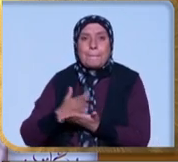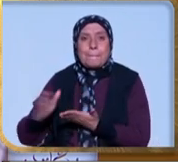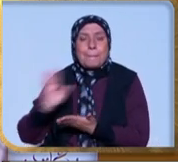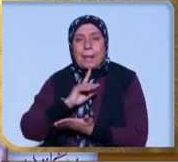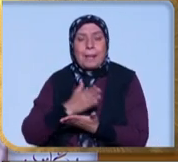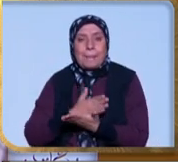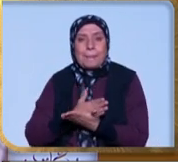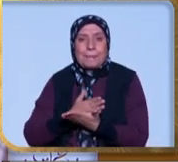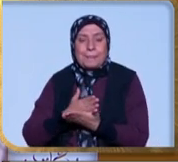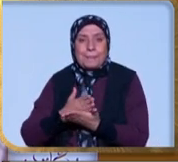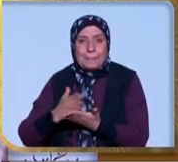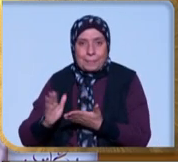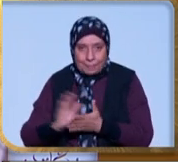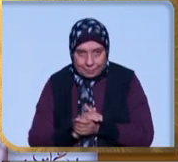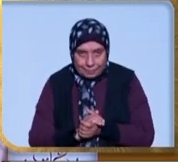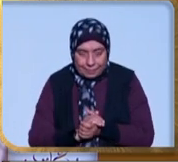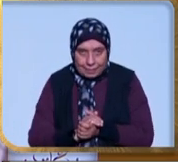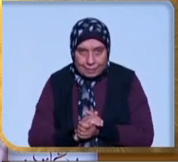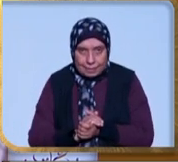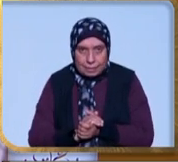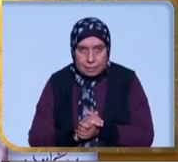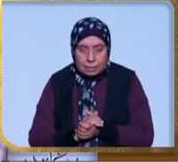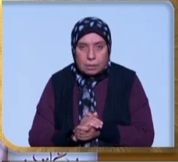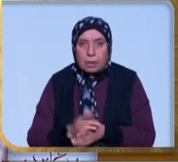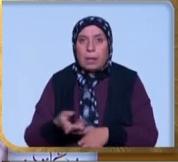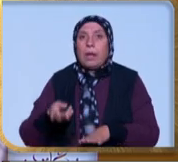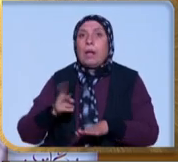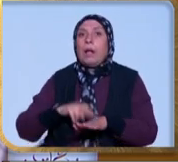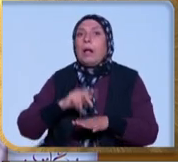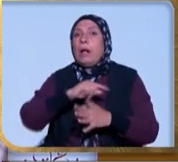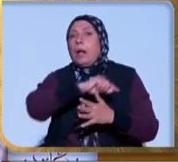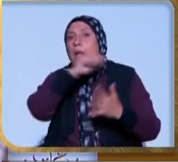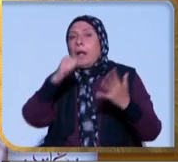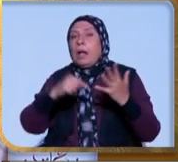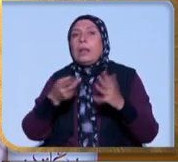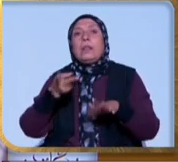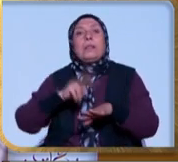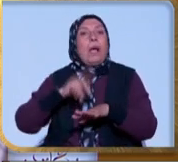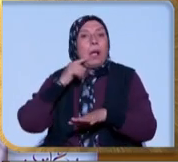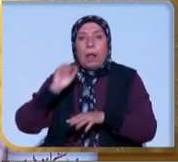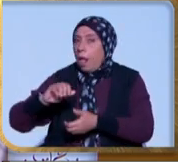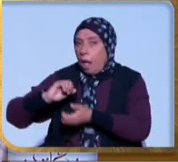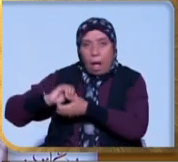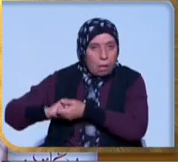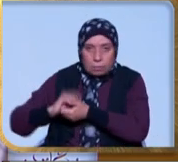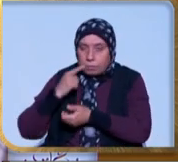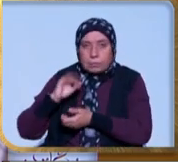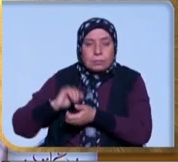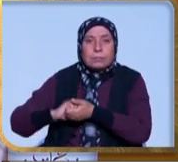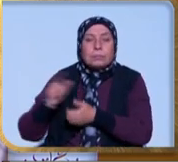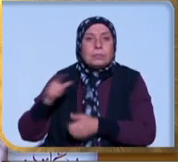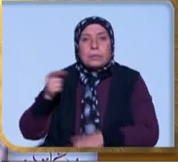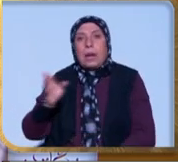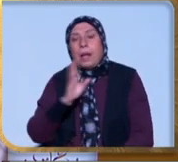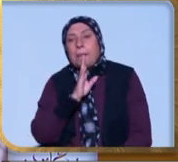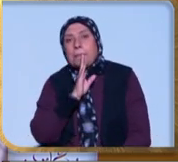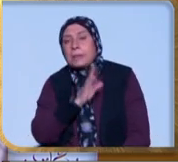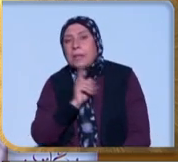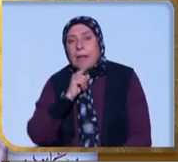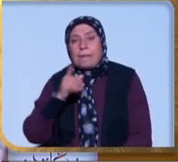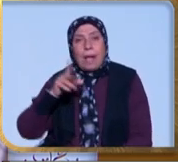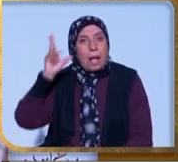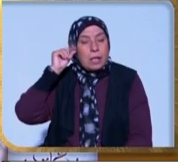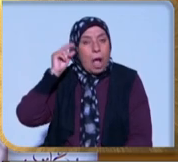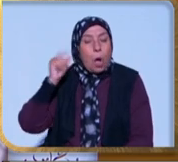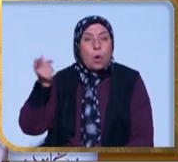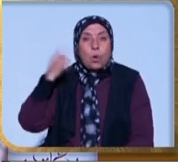رجعت من حيث أتت يعني، ومع ذلك رجعوا تاني نقضوا العهد ولم يؤمنوا ولم يرسلوا معه بني إسرائيل،